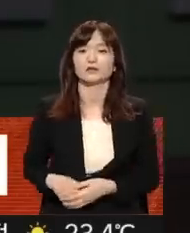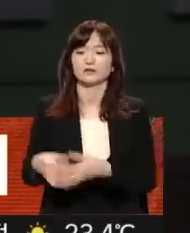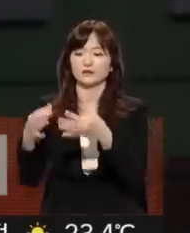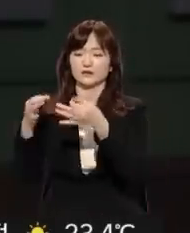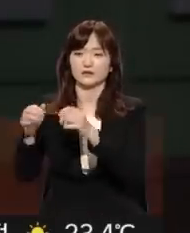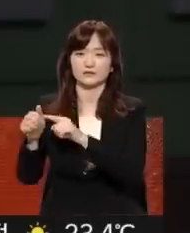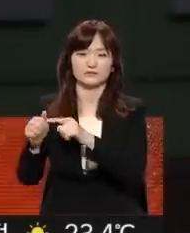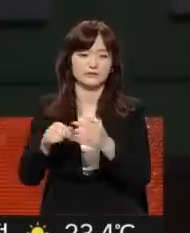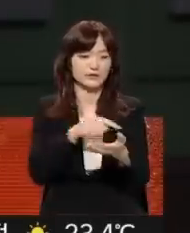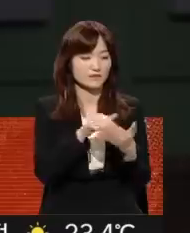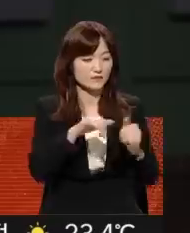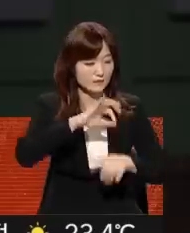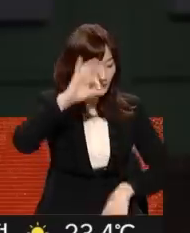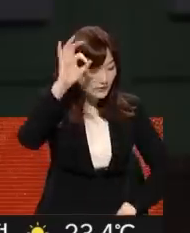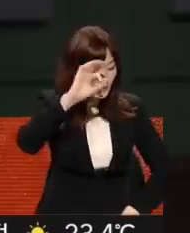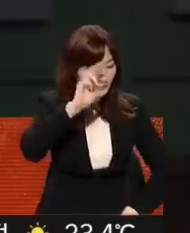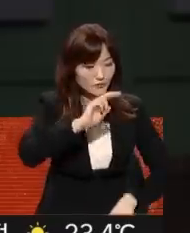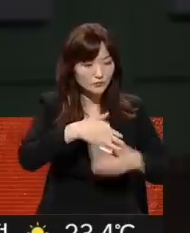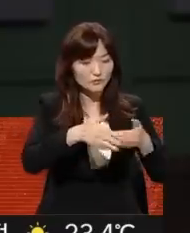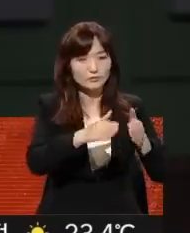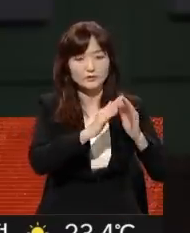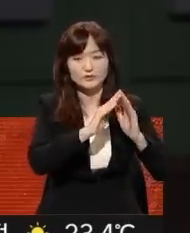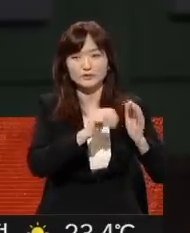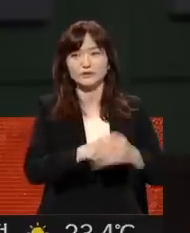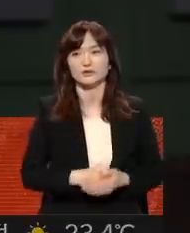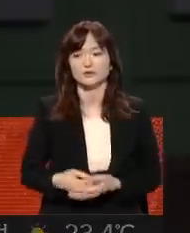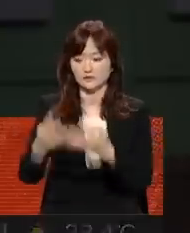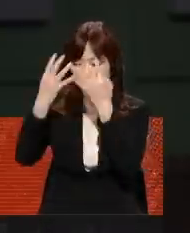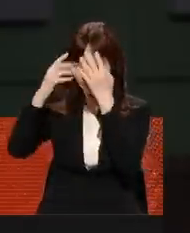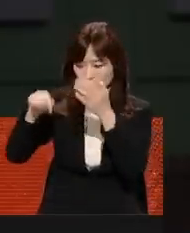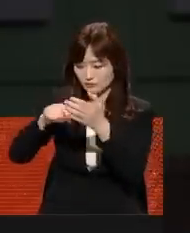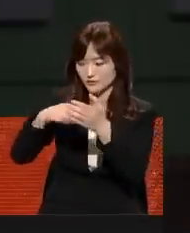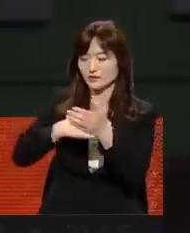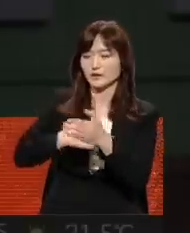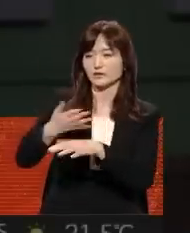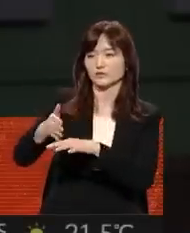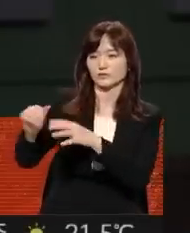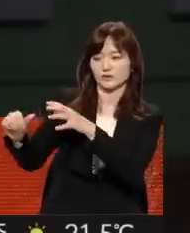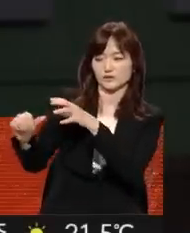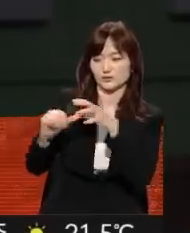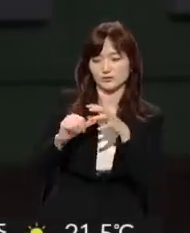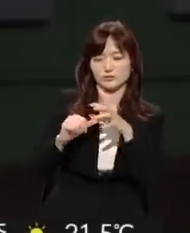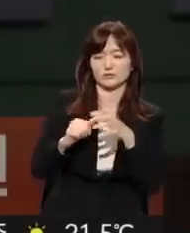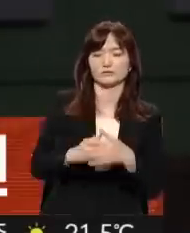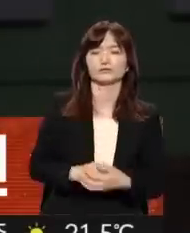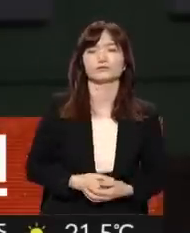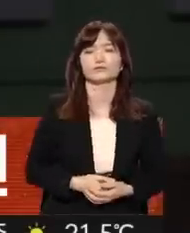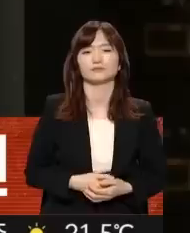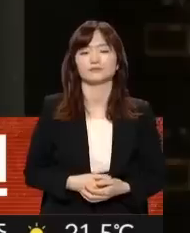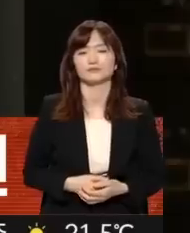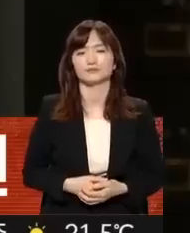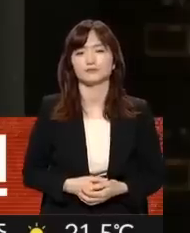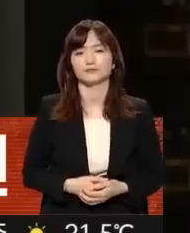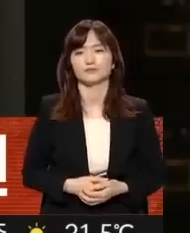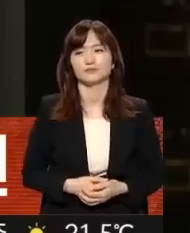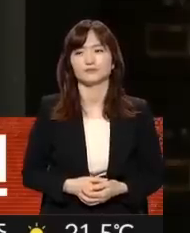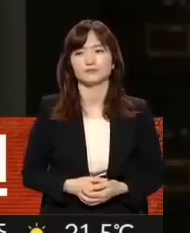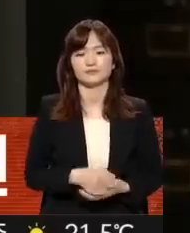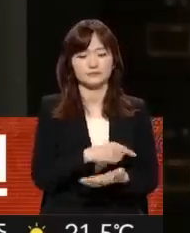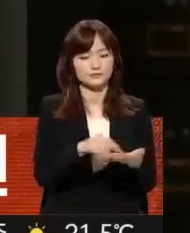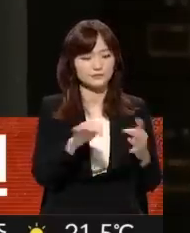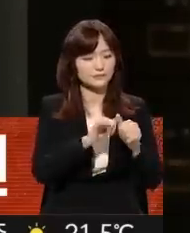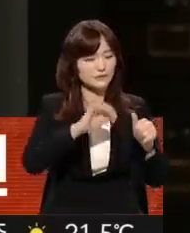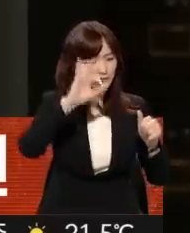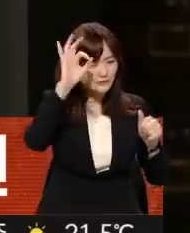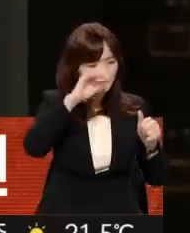노래방을 차려주겠다 라고 내세워서 이 구치소에서 알게 된 조폭들을 동원했습니다. 자, 조폭까지 동원했는데도 찾질